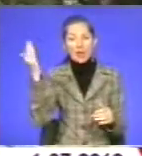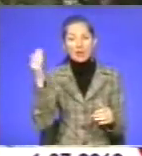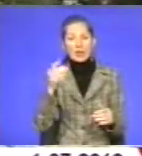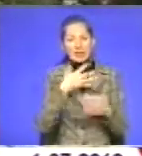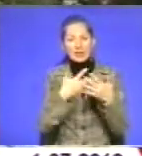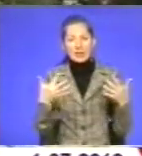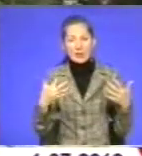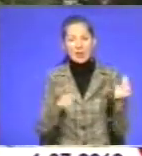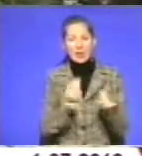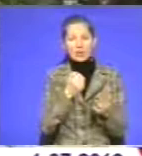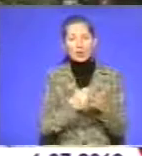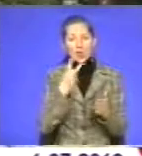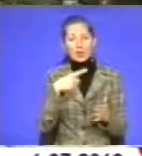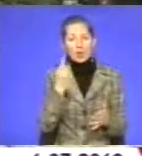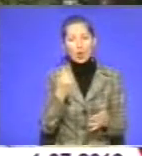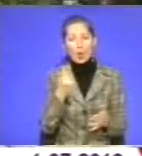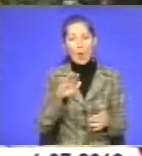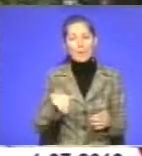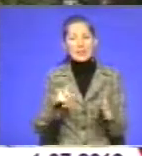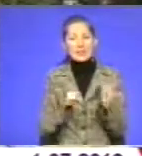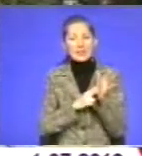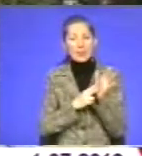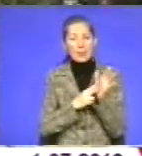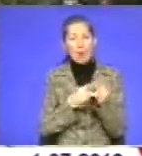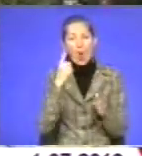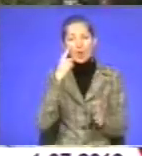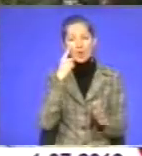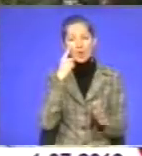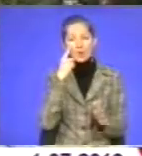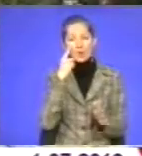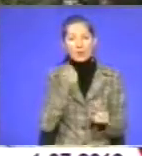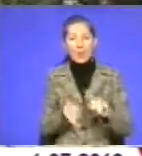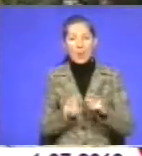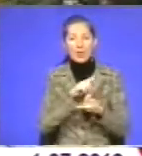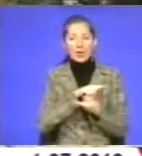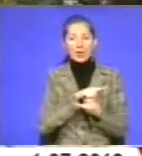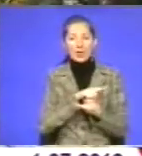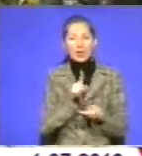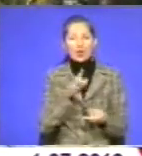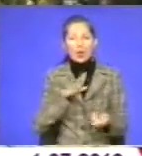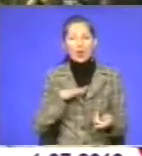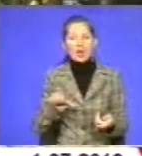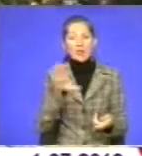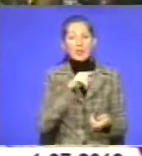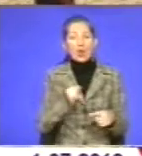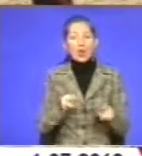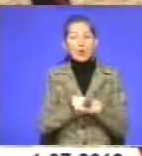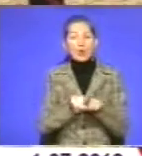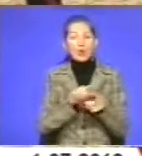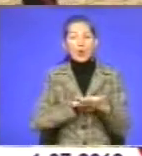до 21-го. І після 7 очків перехід, щоб були всі в однаковому